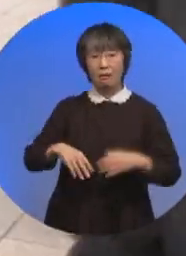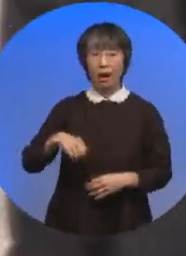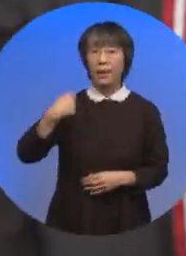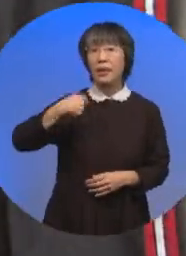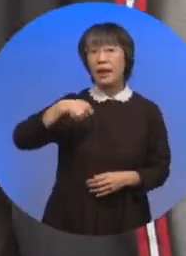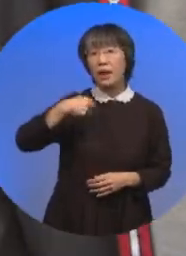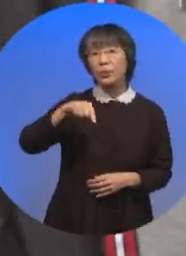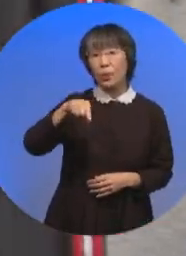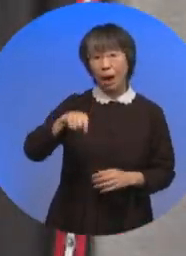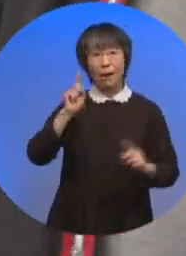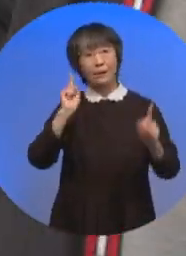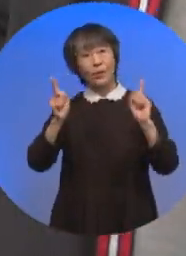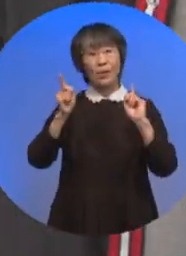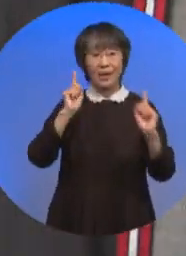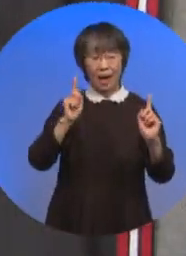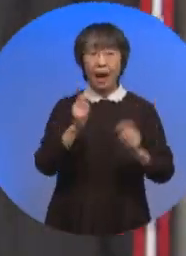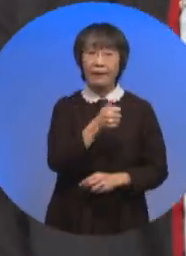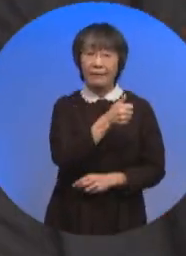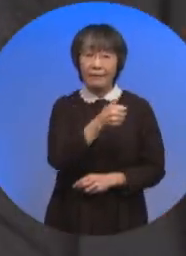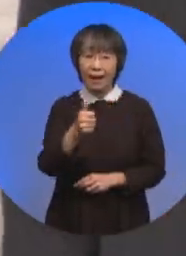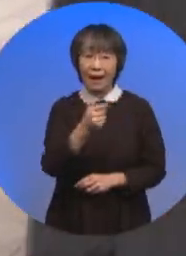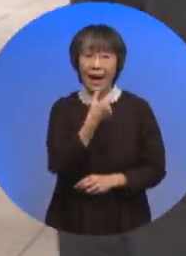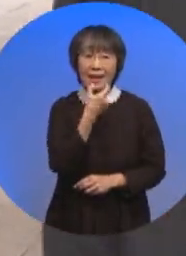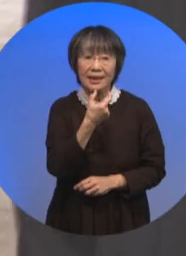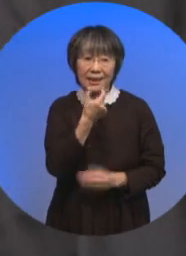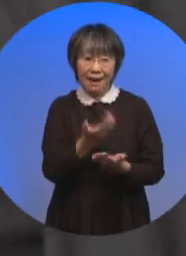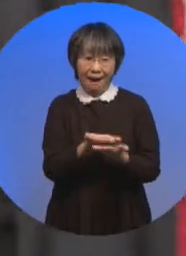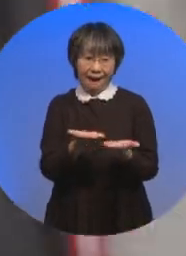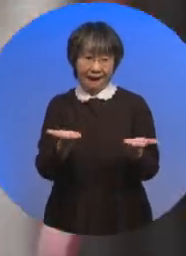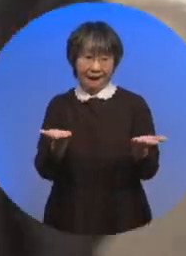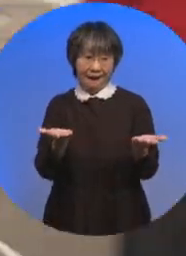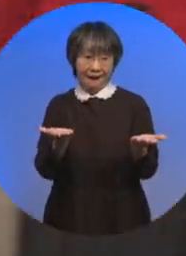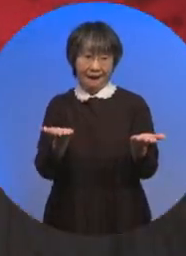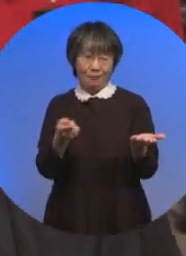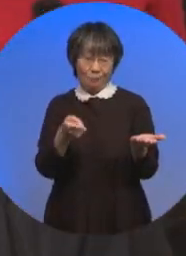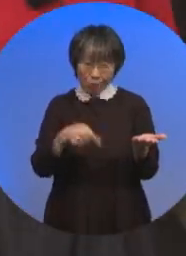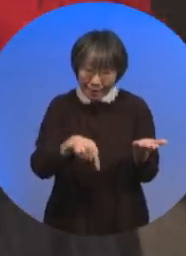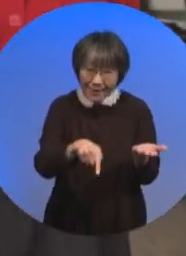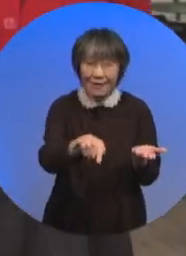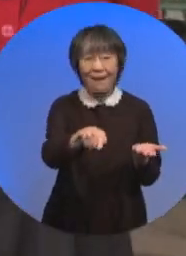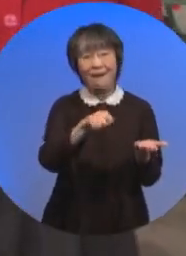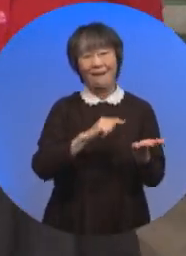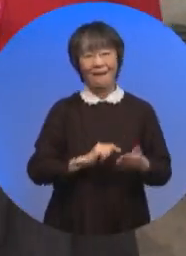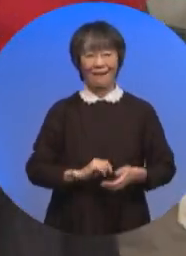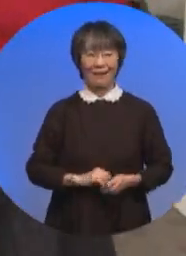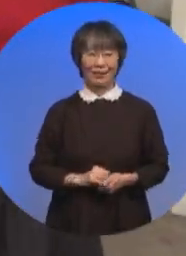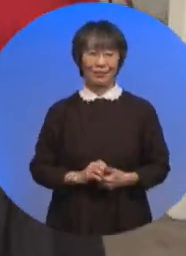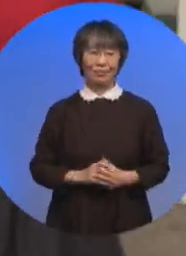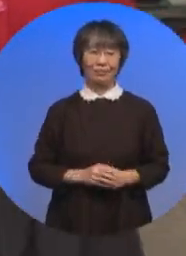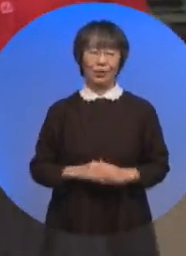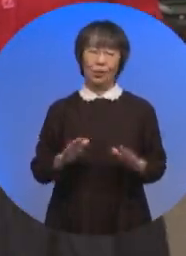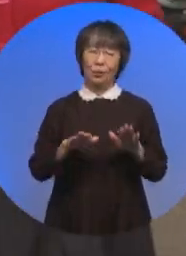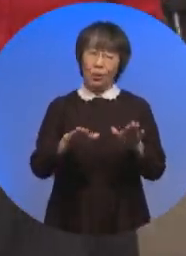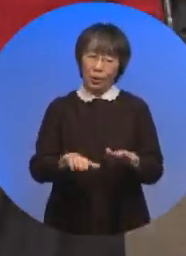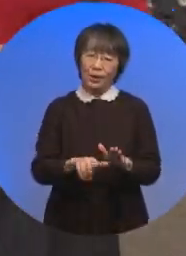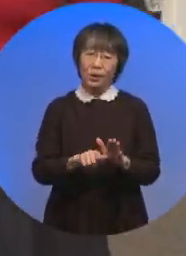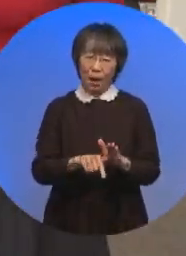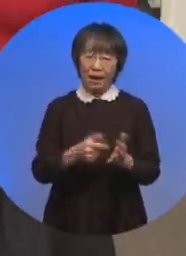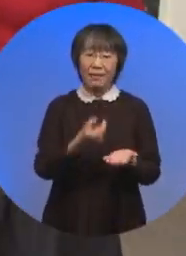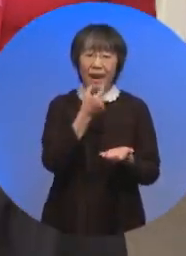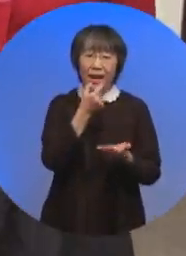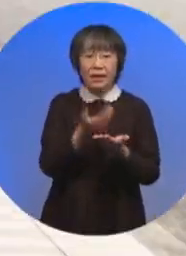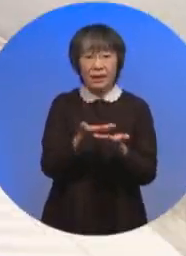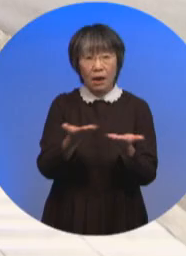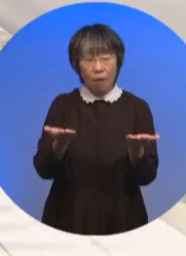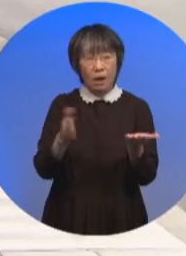あ、駄菓子屋行ってみたいなのが定番でした。 あ、子供の時ね。 はい、 まあ、駄菓子屋はさすがに今は減ってるやろうけど